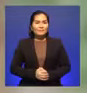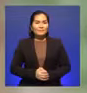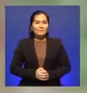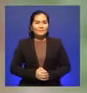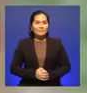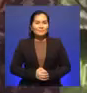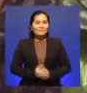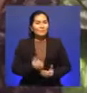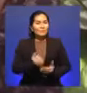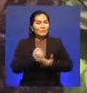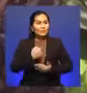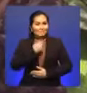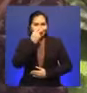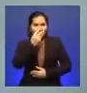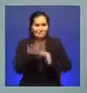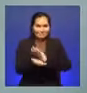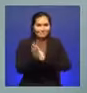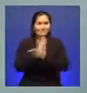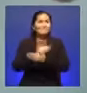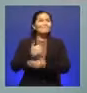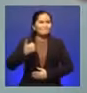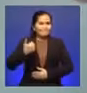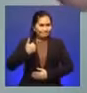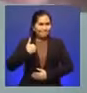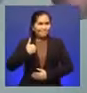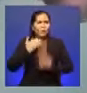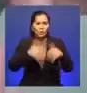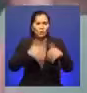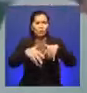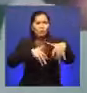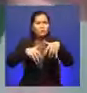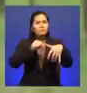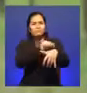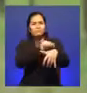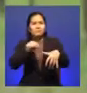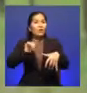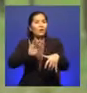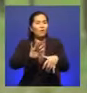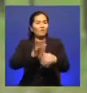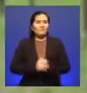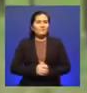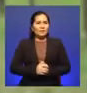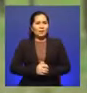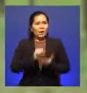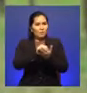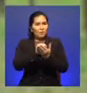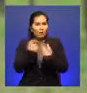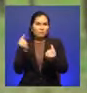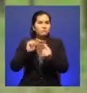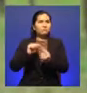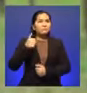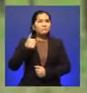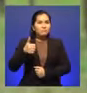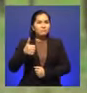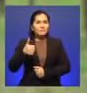ทำให้เราเห็นการเปลี่ยนแปลงแน่นอนนะคะว่าชาวบ้านหรือว่าประชาชนของเราเนี่ยสามารถเข้าถึงการบริการหรือว่